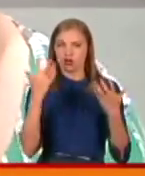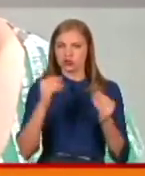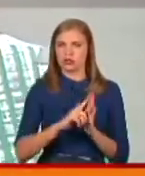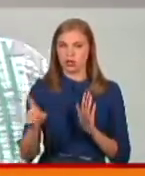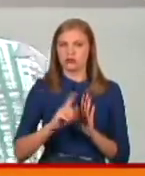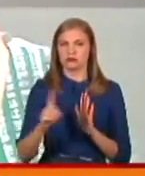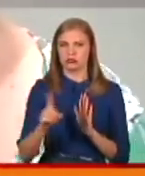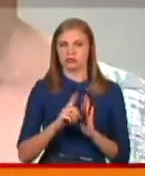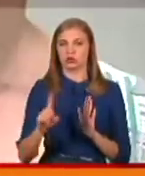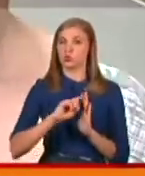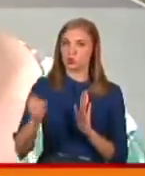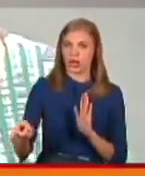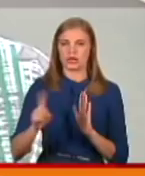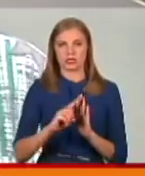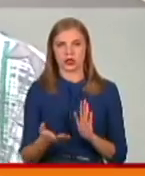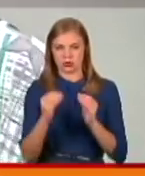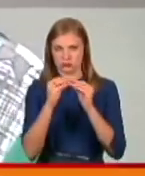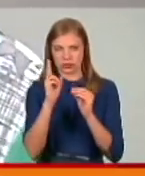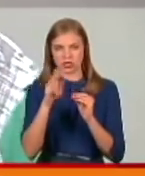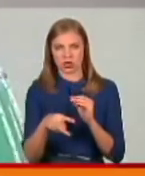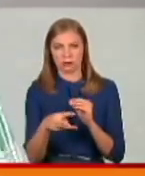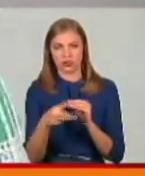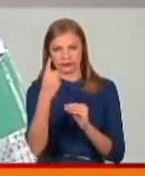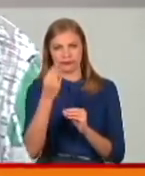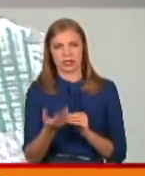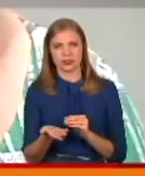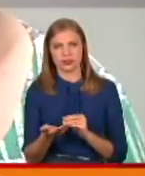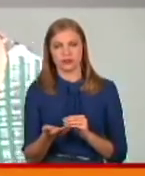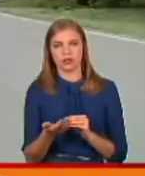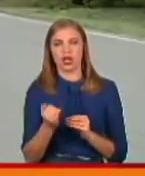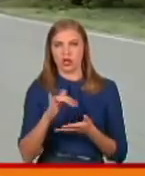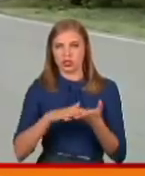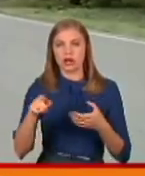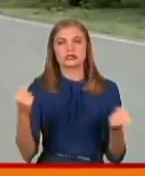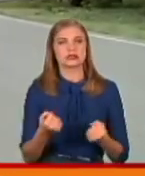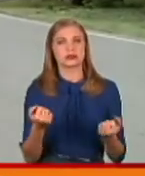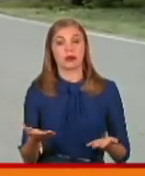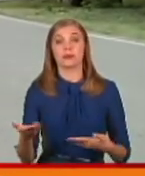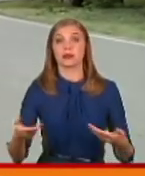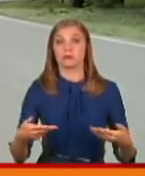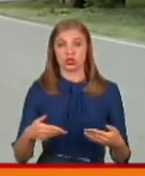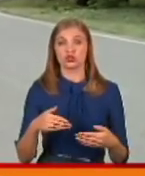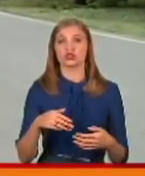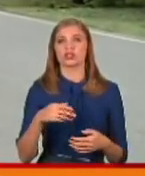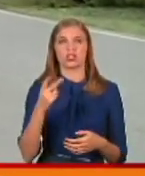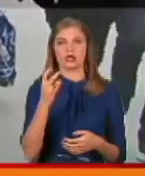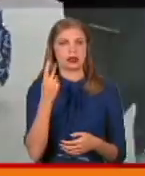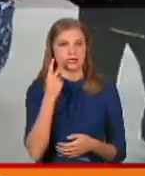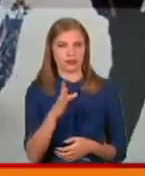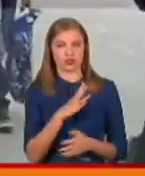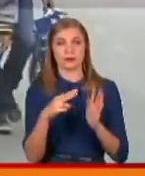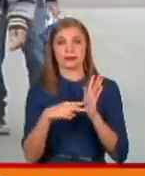вони ходити. Туди і назад. То 10 кілометрів, і впереді зима. Та пішки до школи тут ходили не